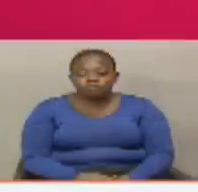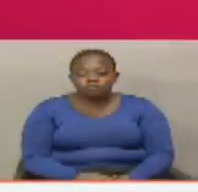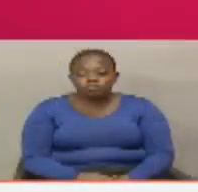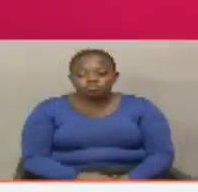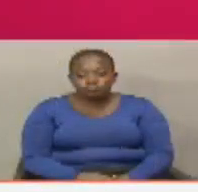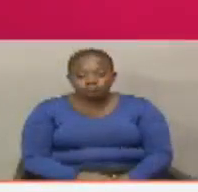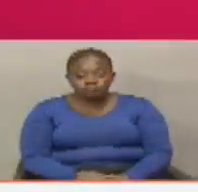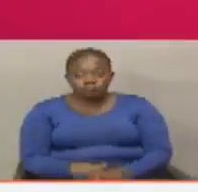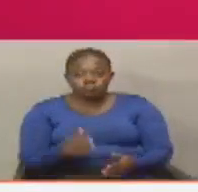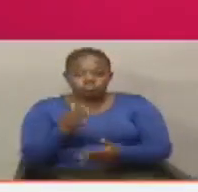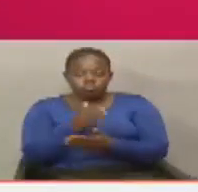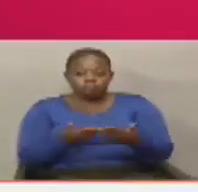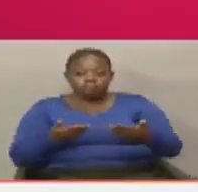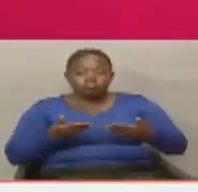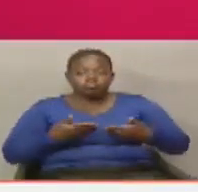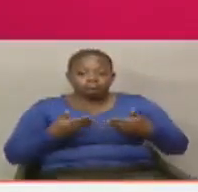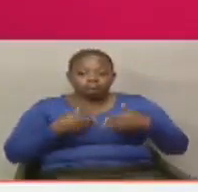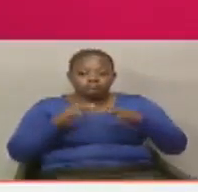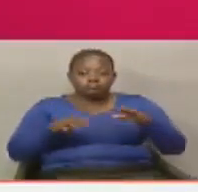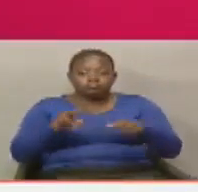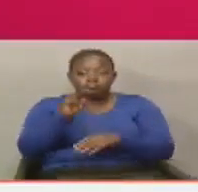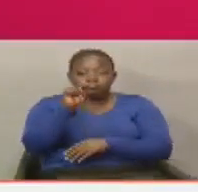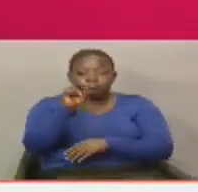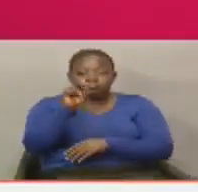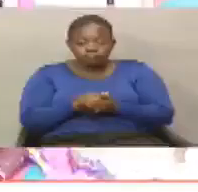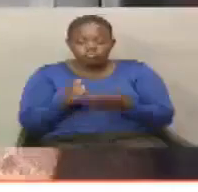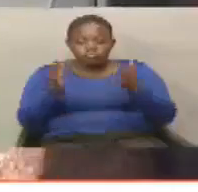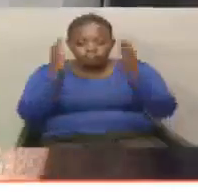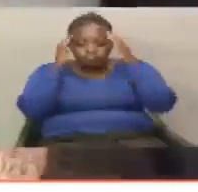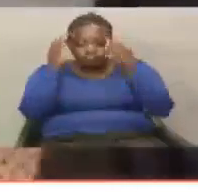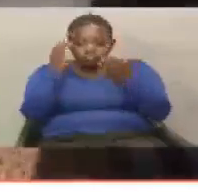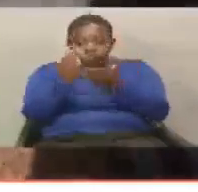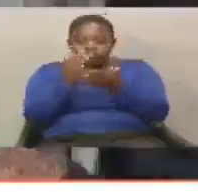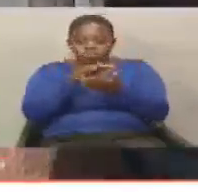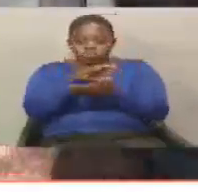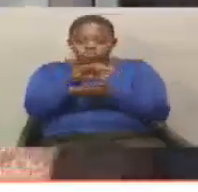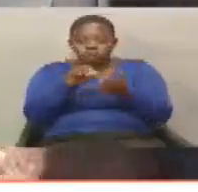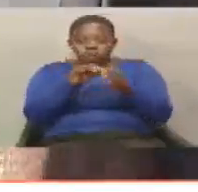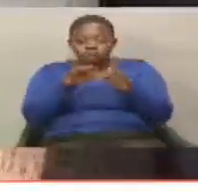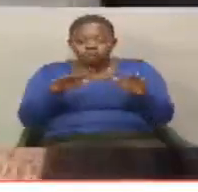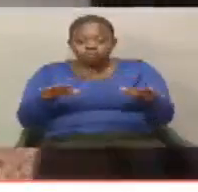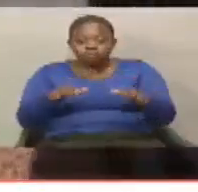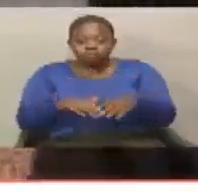Ate omu ku bannannyini ttaka Naava mire namutebe olw'enkayana z'ettaka.